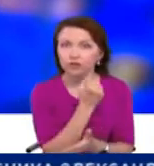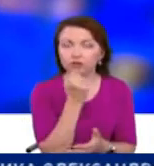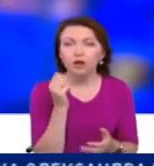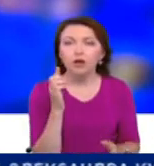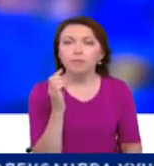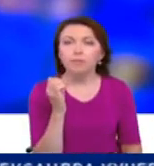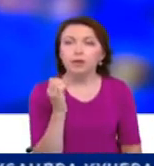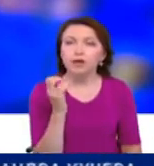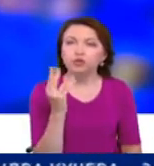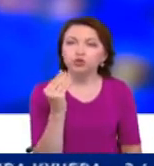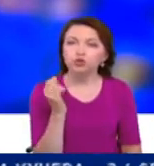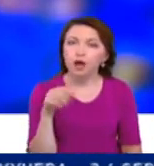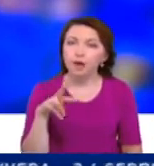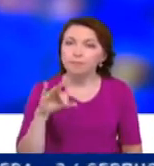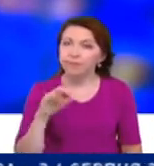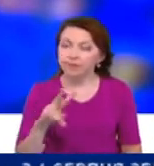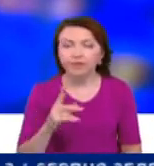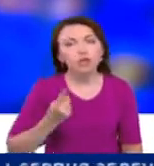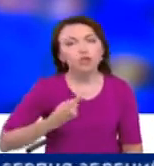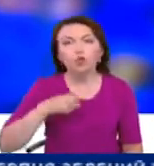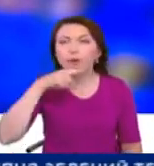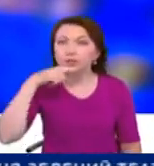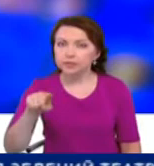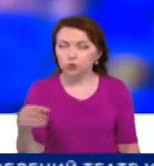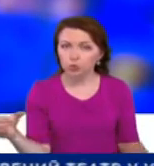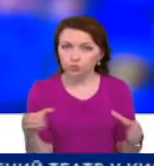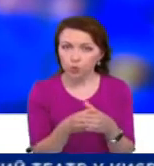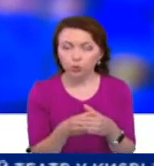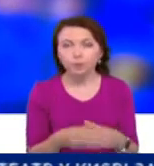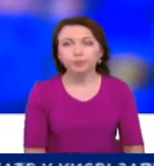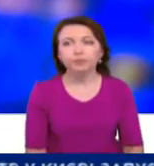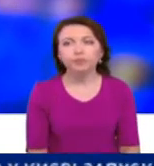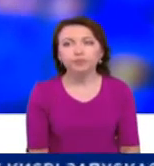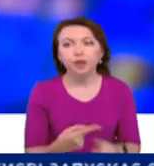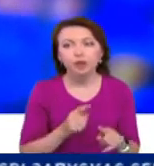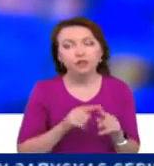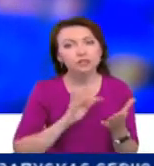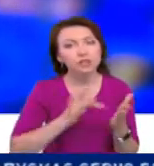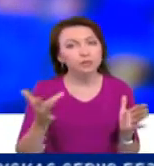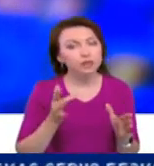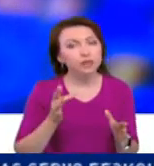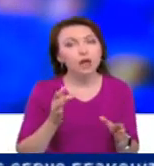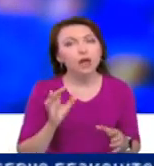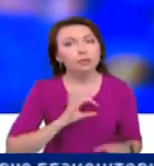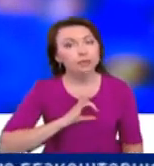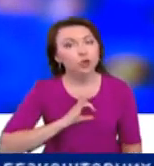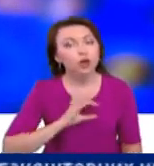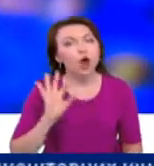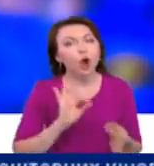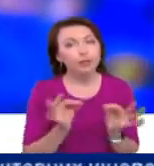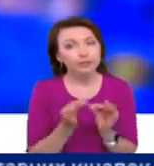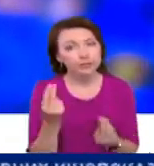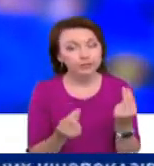Бенджамин. Ждем российскую сборную, это серебряные призеры Олимпийских игр.